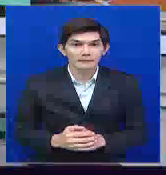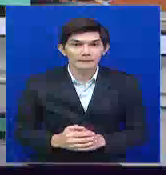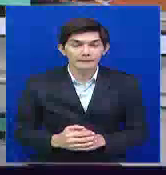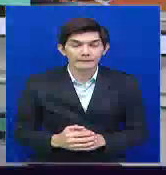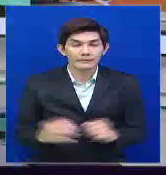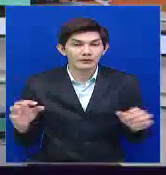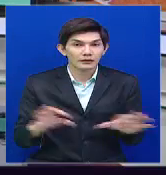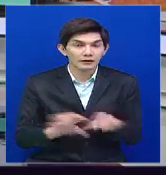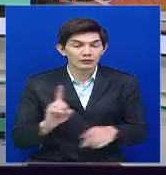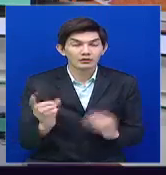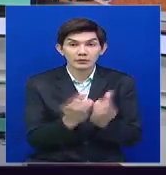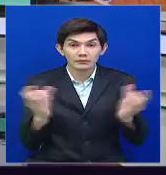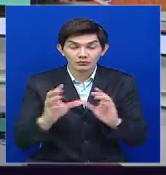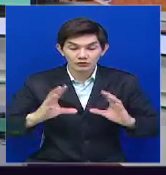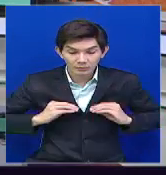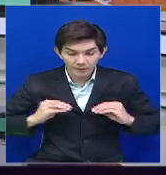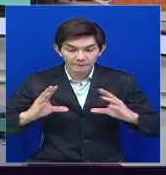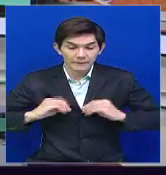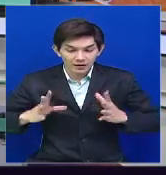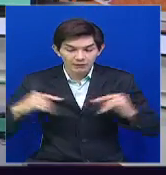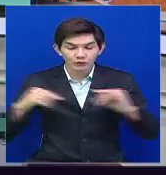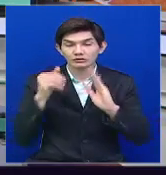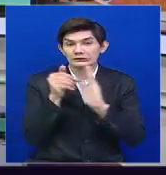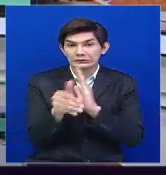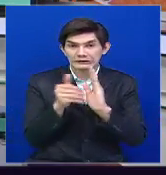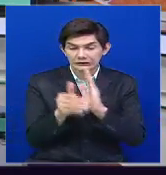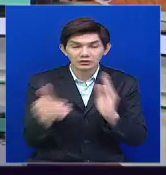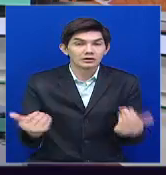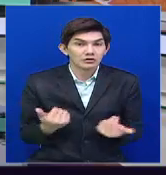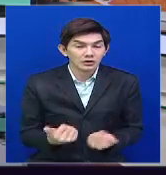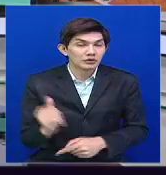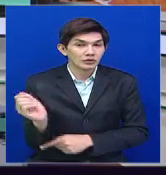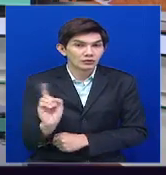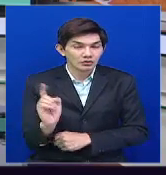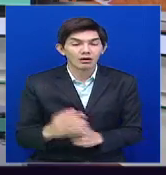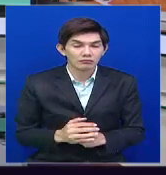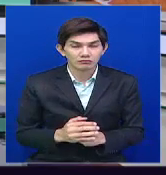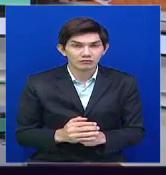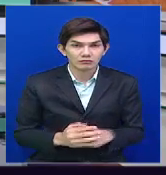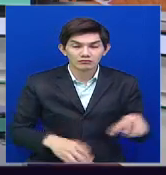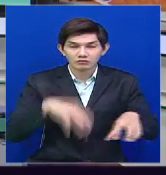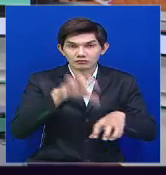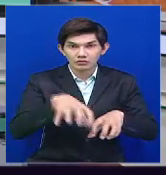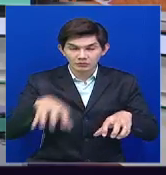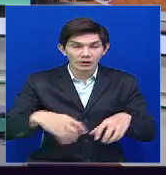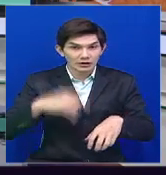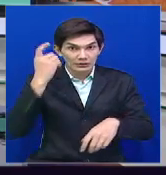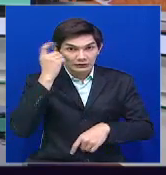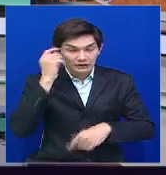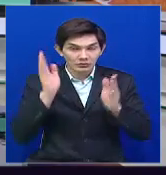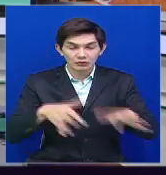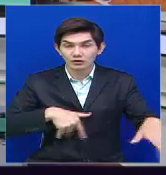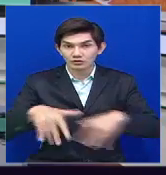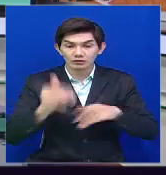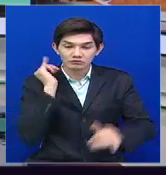ยังอยู่ในเรื่องการลงประชามตินะคะในพื้นที่ภาคตะวันออกเฉียงเหนือหรือว่าภาคอีสานนั้นเป็นอีกแห่งหนึ่งค่ะที่หลายหน่วยงานเขาคาดกันว่าจะมีพี่น้องประ